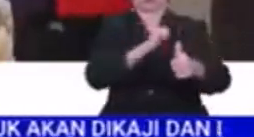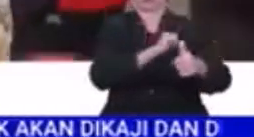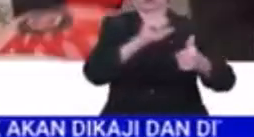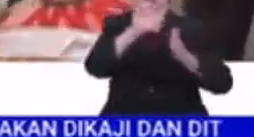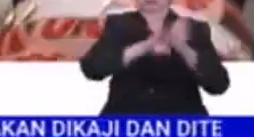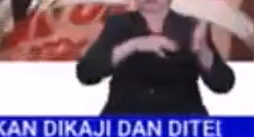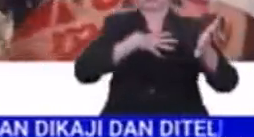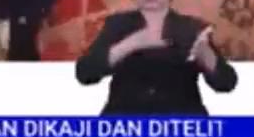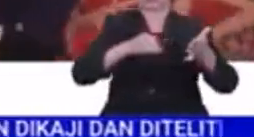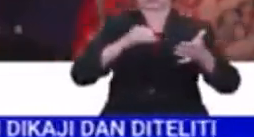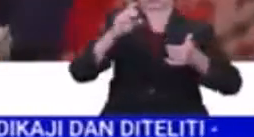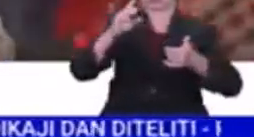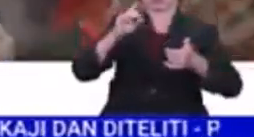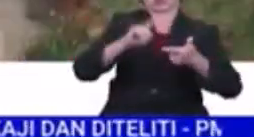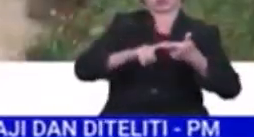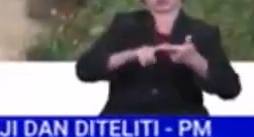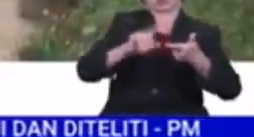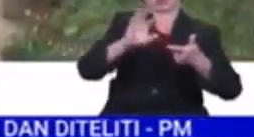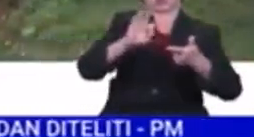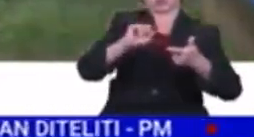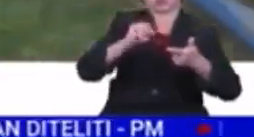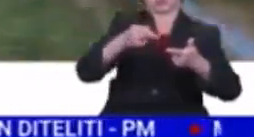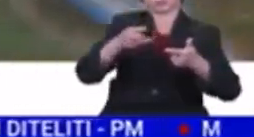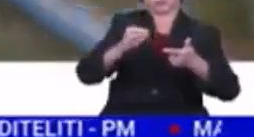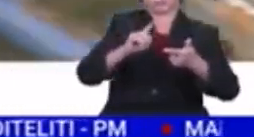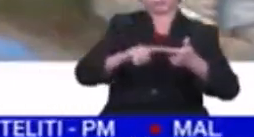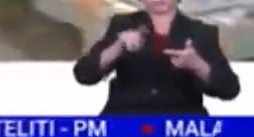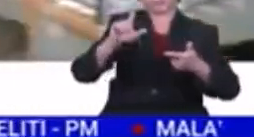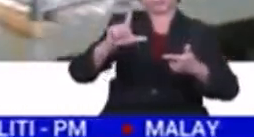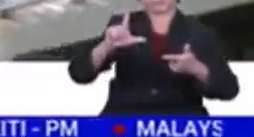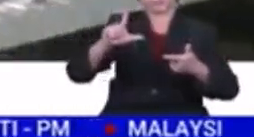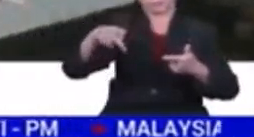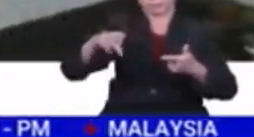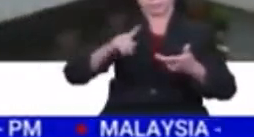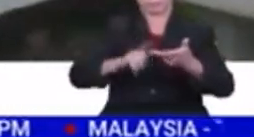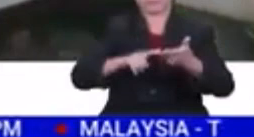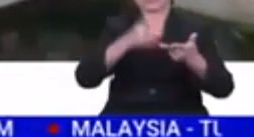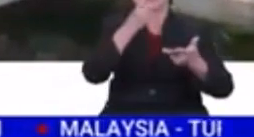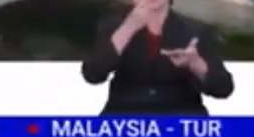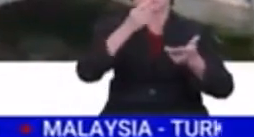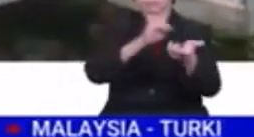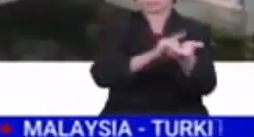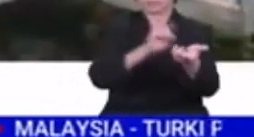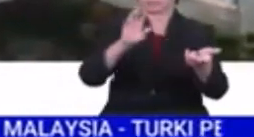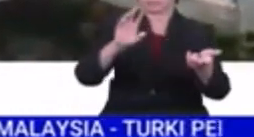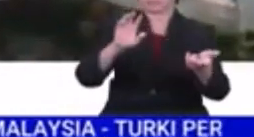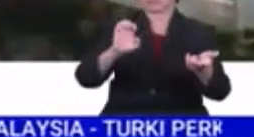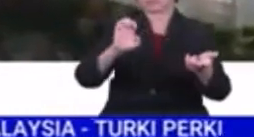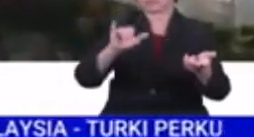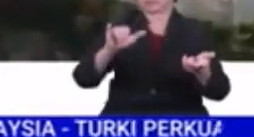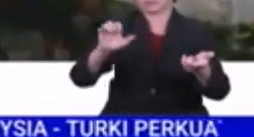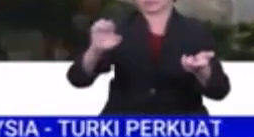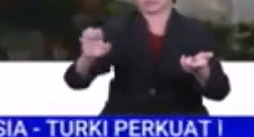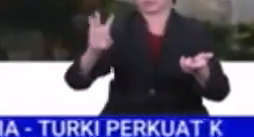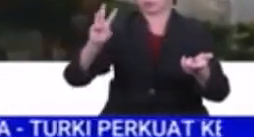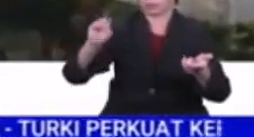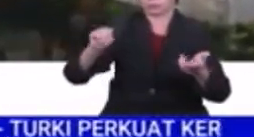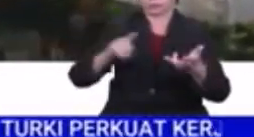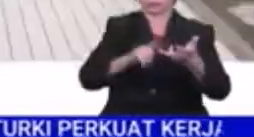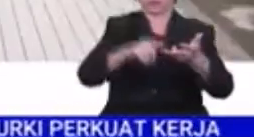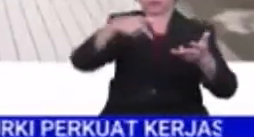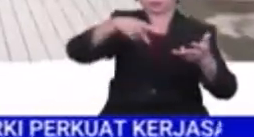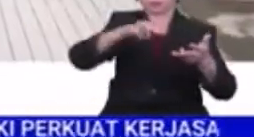mensupport istri Savo Ahmad Fahmi Muhammad Fajri Lembah pantai datipada kedoktetan YKK Wangsa maju